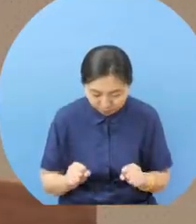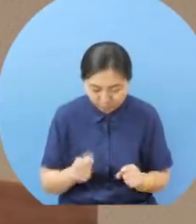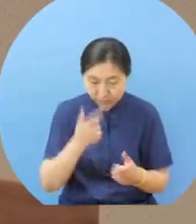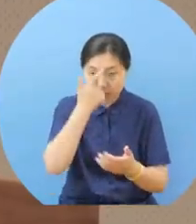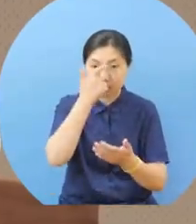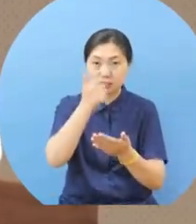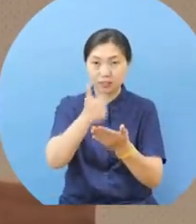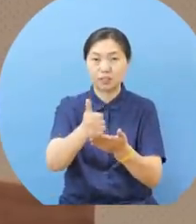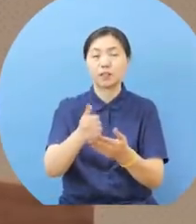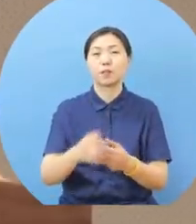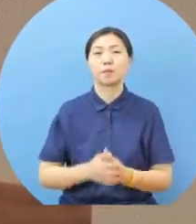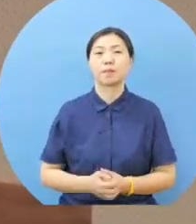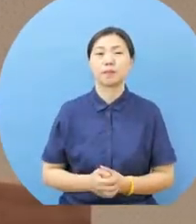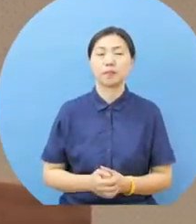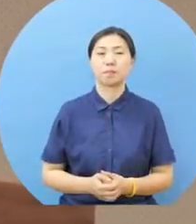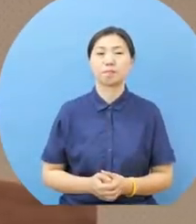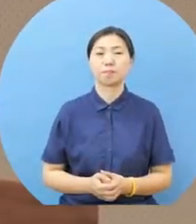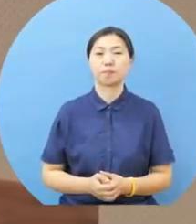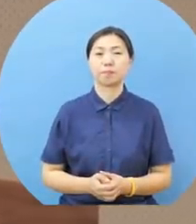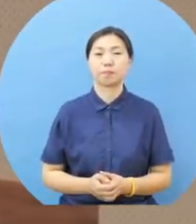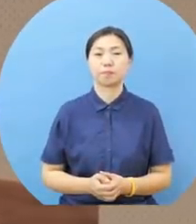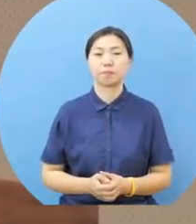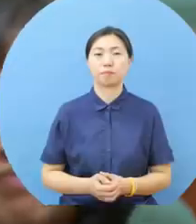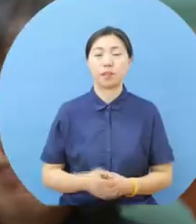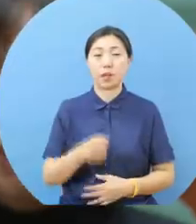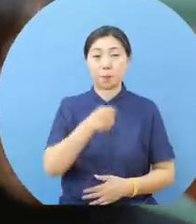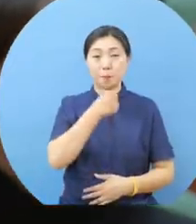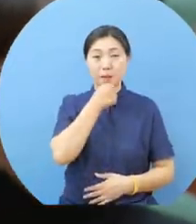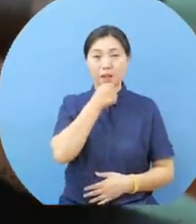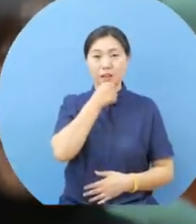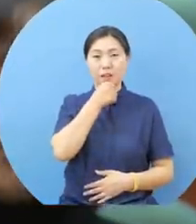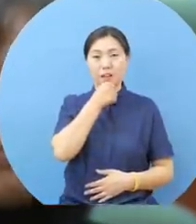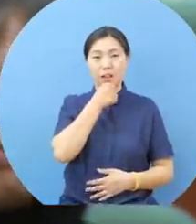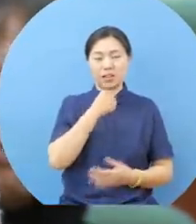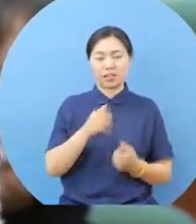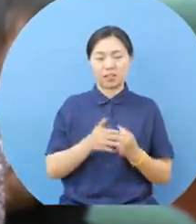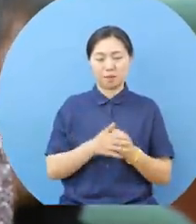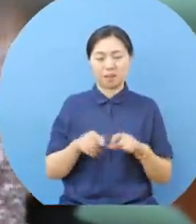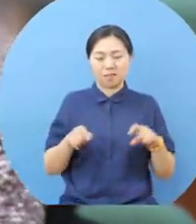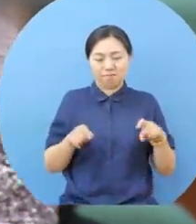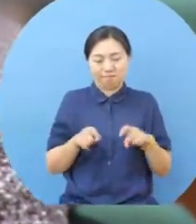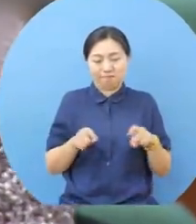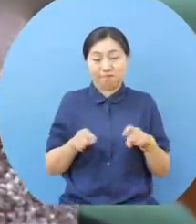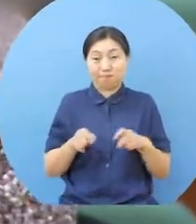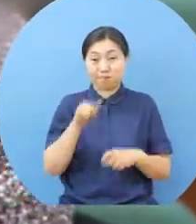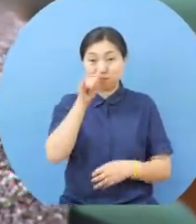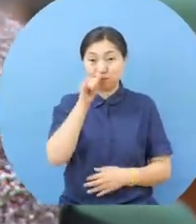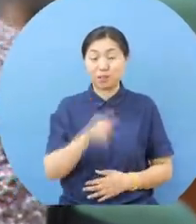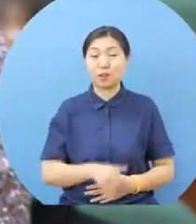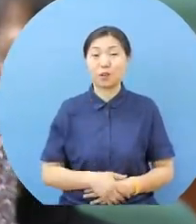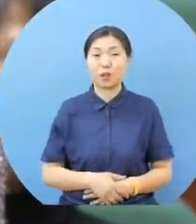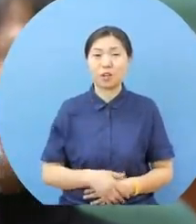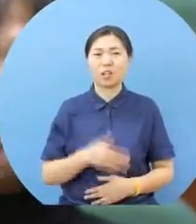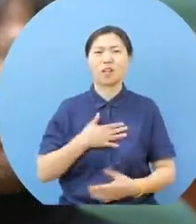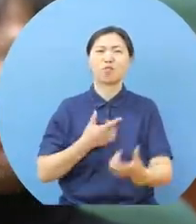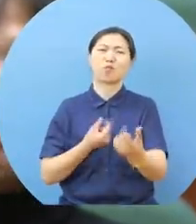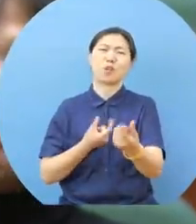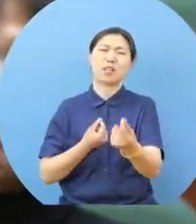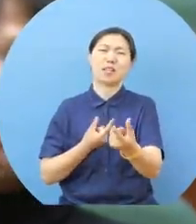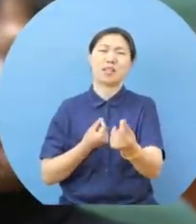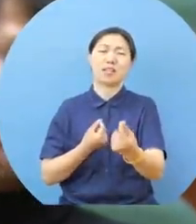안녕하세요 선임돼 예 차 마이크 자 보니까 떨리는 하네요 네